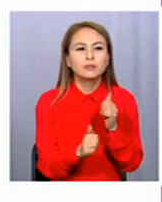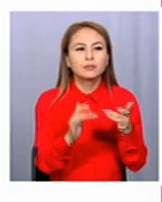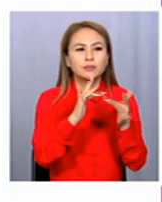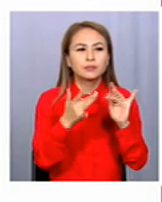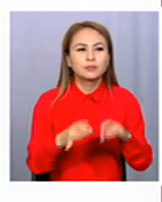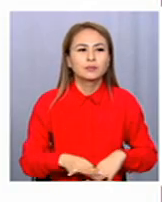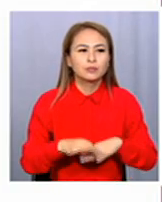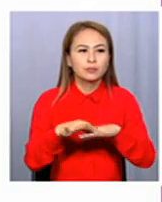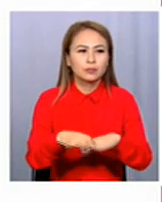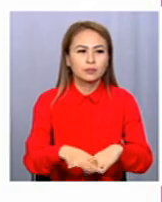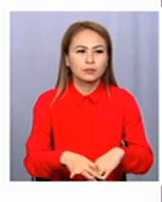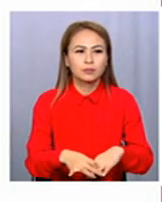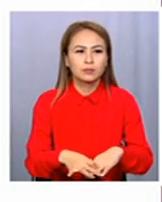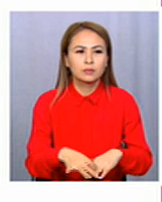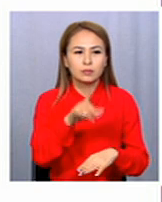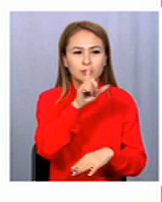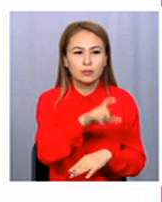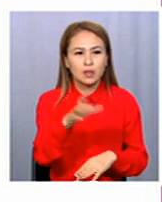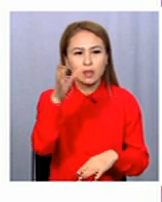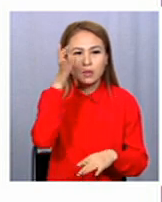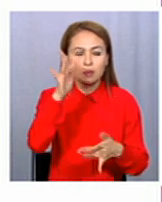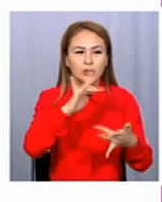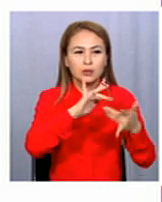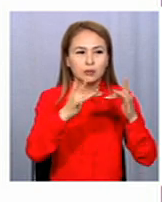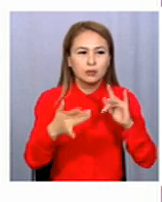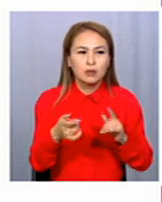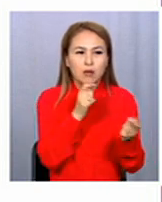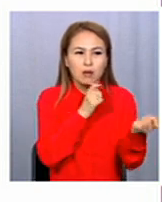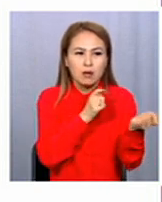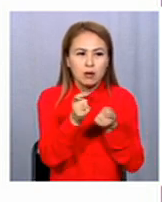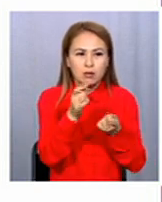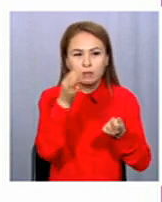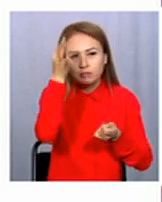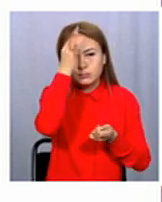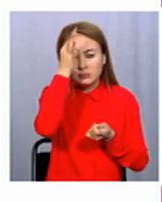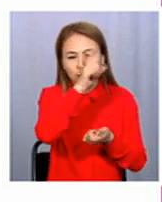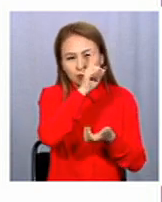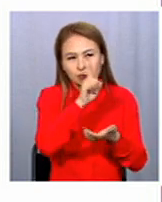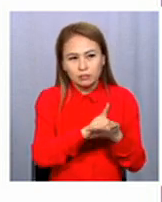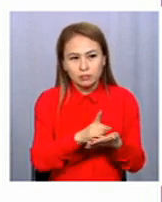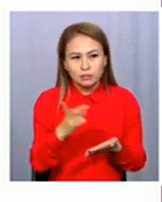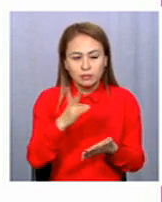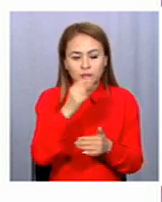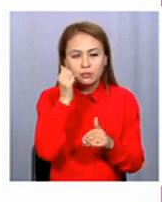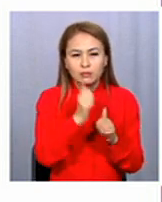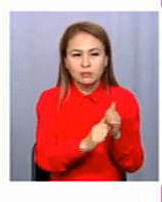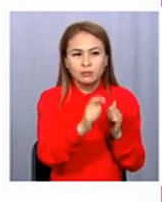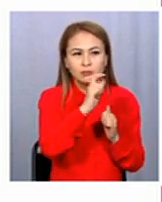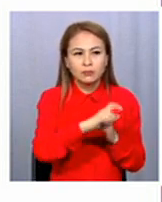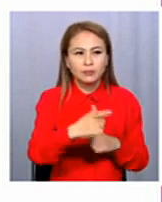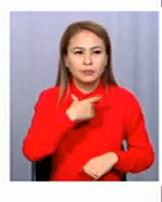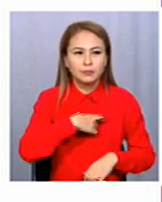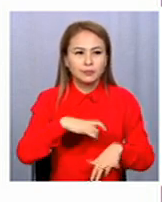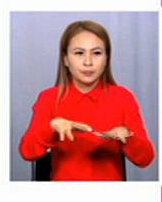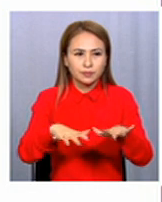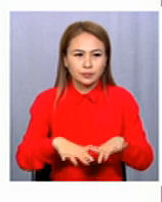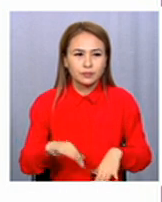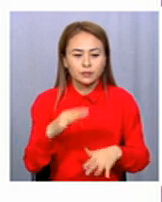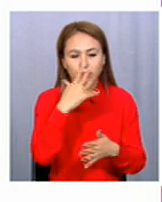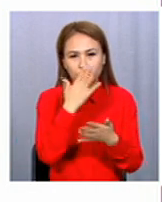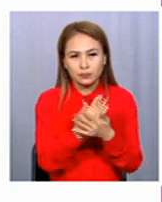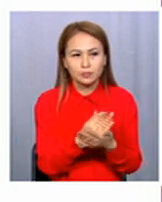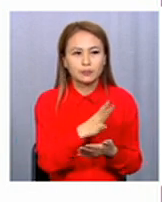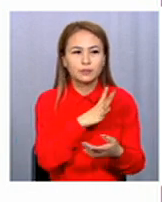қолданушысы ғаламдық желідегі ақпараттық қауіпсіздікті назарда ұстауы қажет. Әрбір адам өз компьютерін және